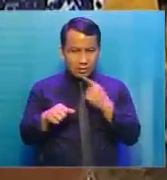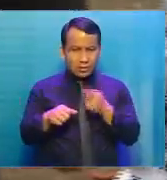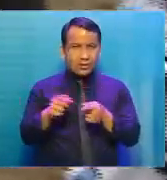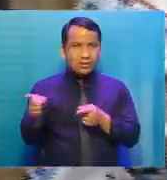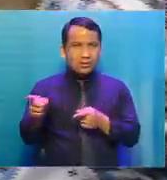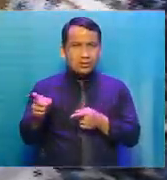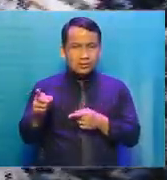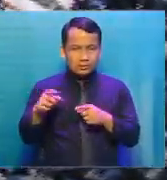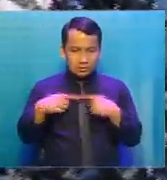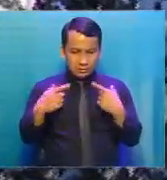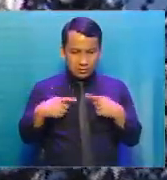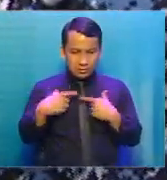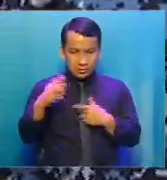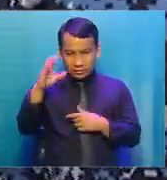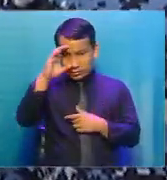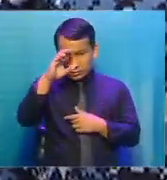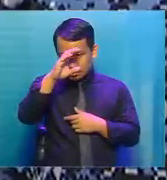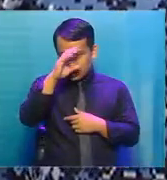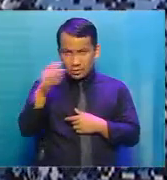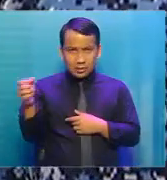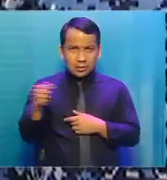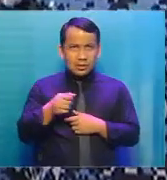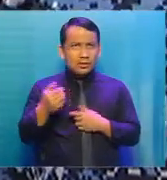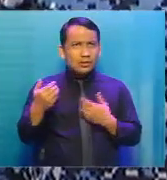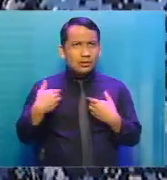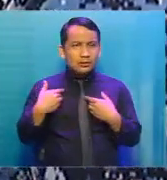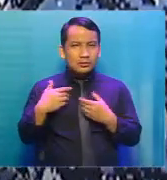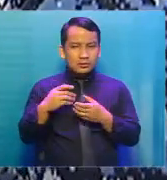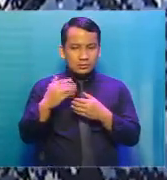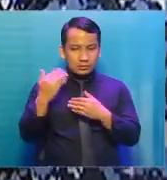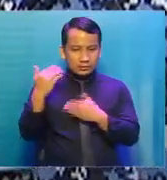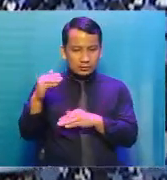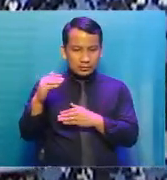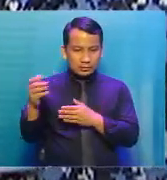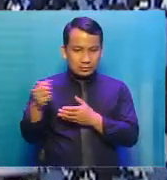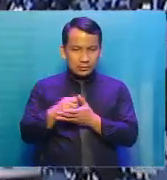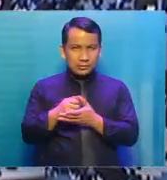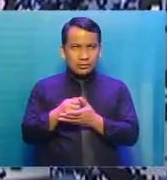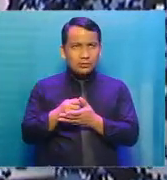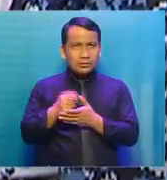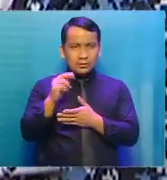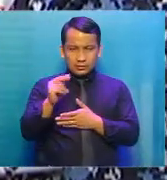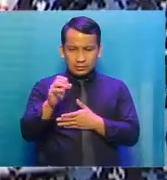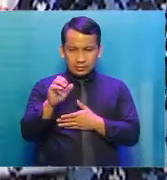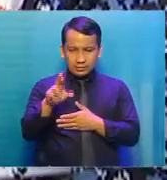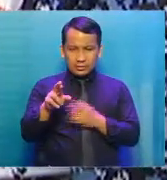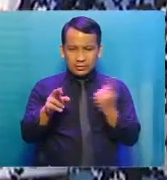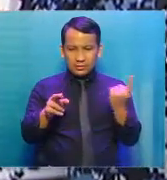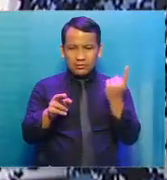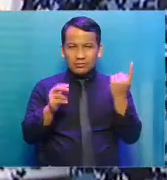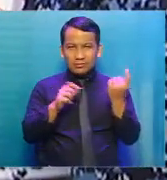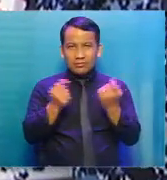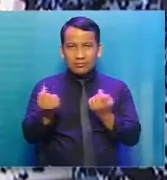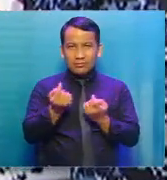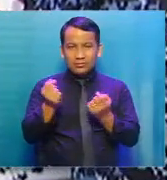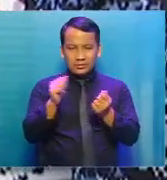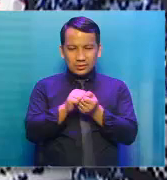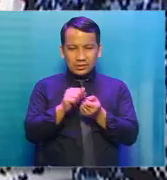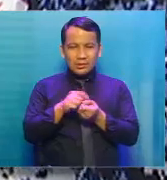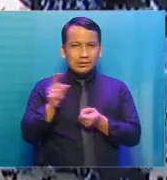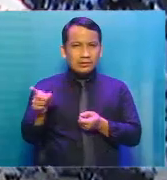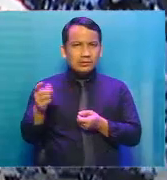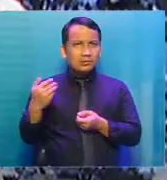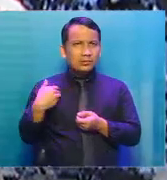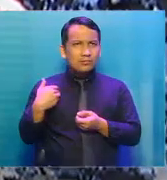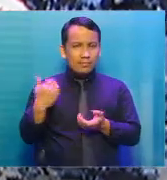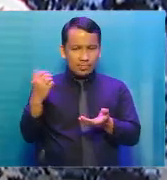is Binyan at saka Cavite. Dahil hindi po sila kasali sa, parang NCR lang po ang kasali. Opo, yun po, kaya